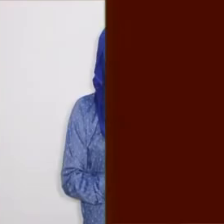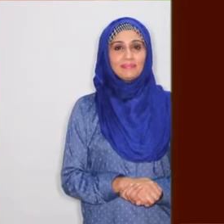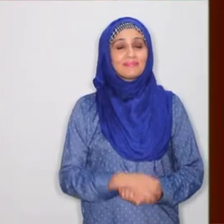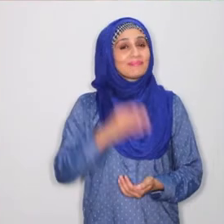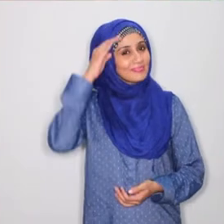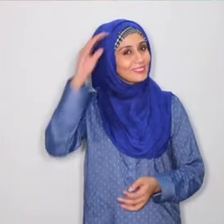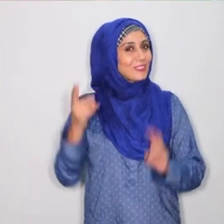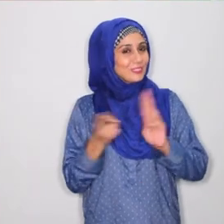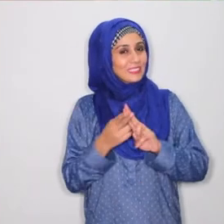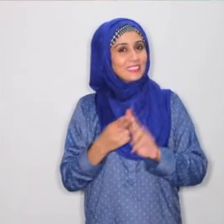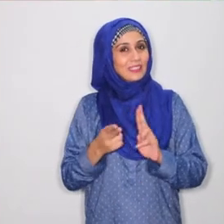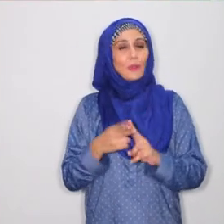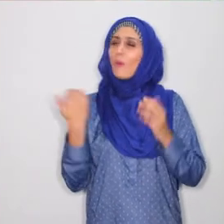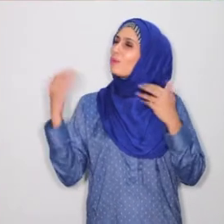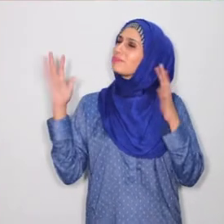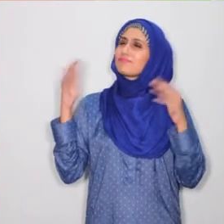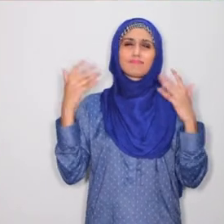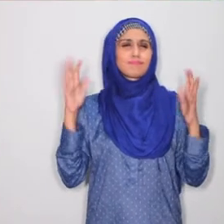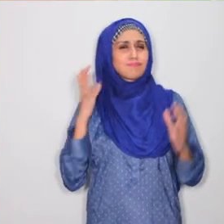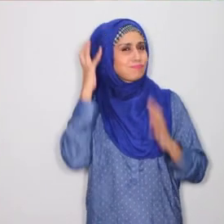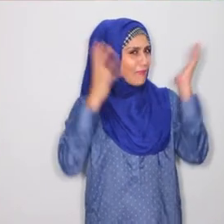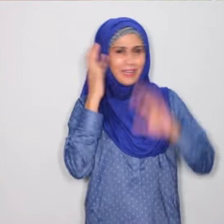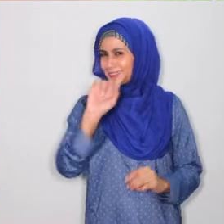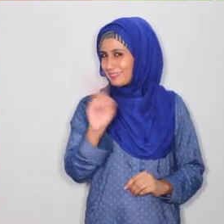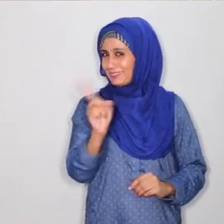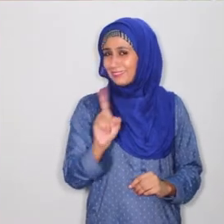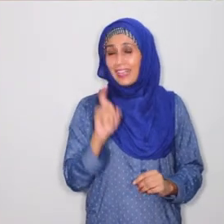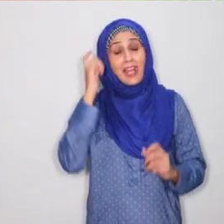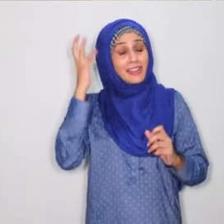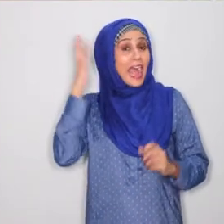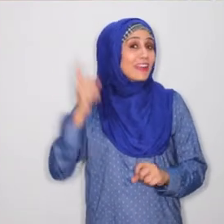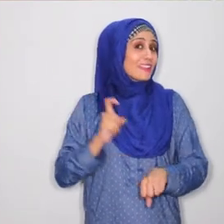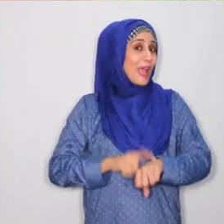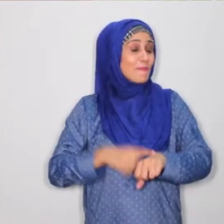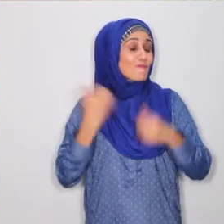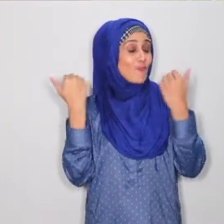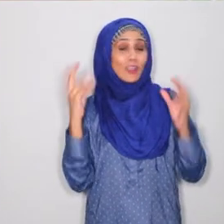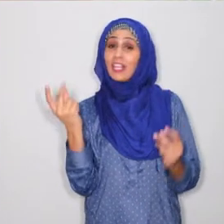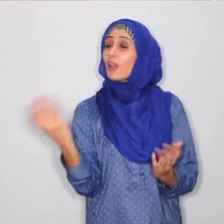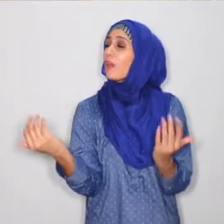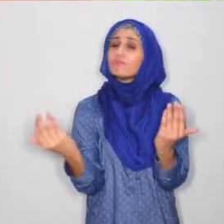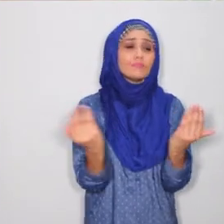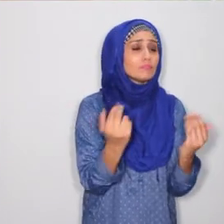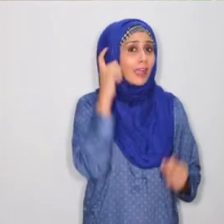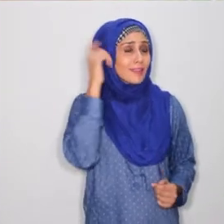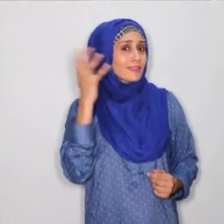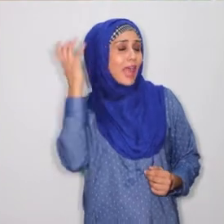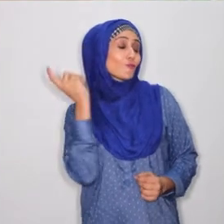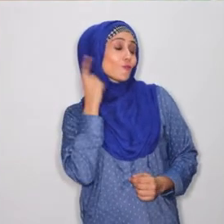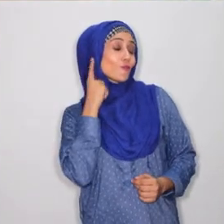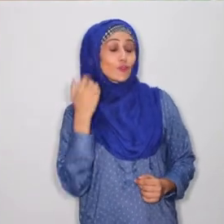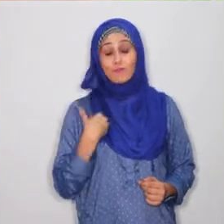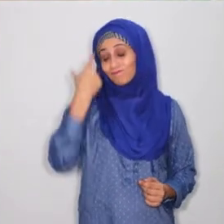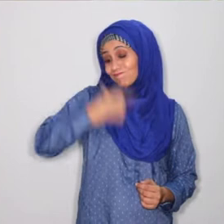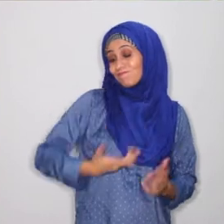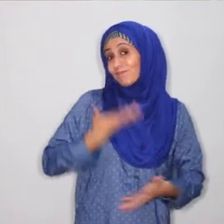अस्सलाम वालेकुम दोस्तों हो गया हो गया परेशान मत हो गया कहानी का वक्त हो गया आ जाओ भैया जाओ कहानी सुनो सब कहानी